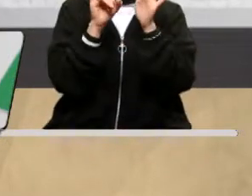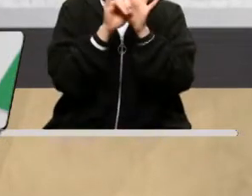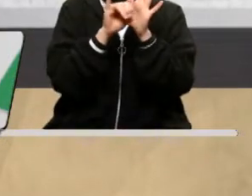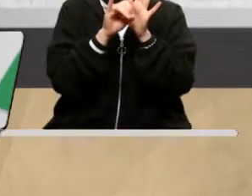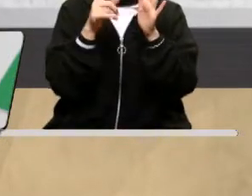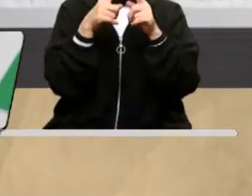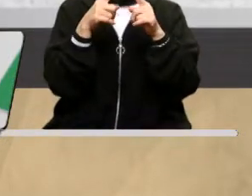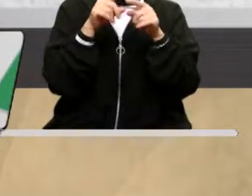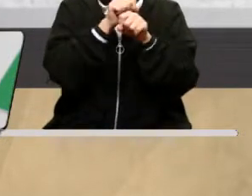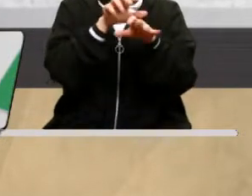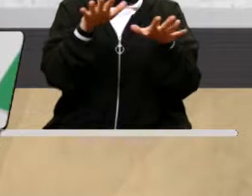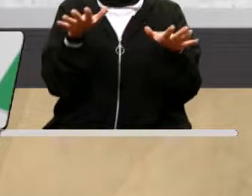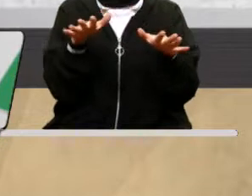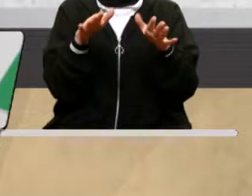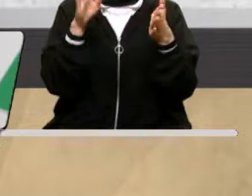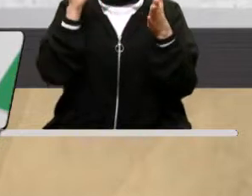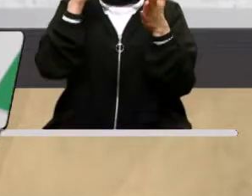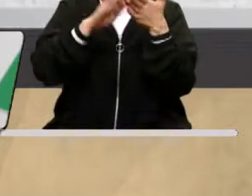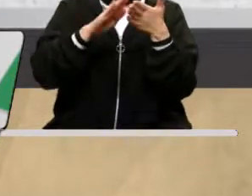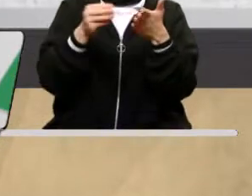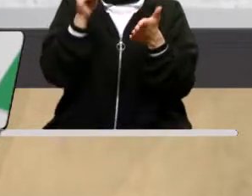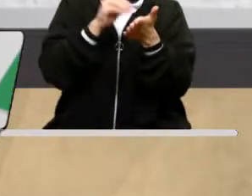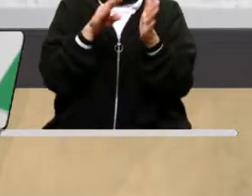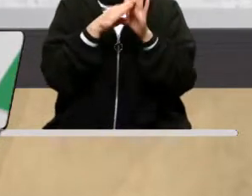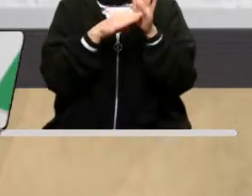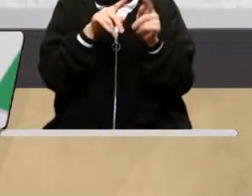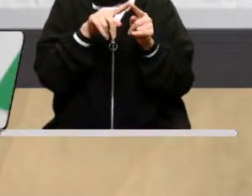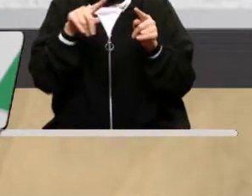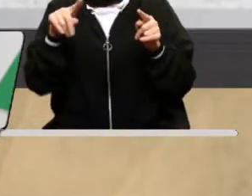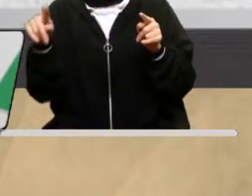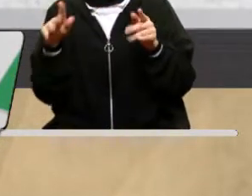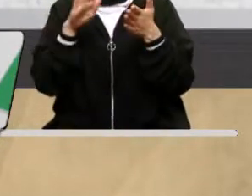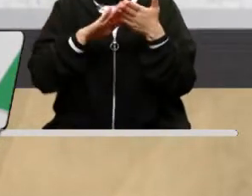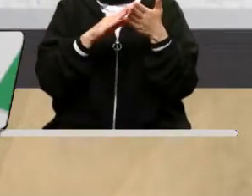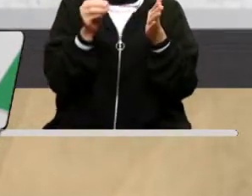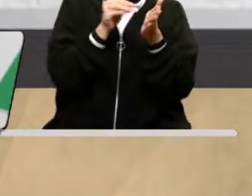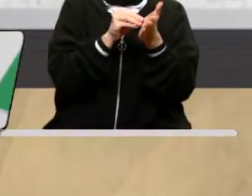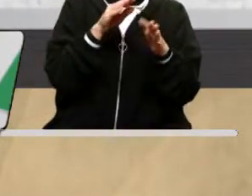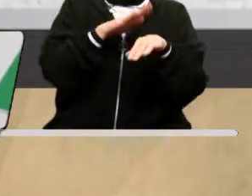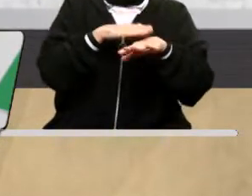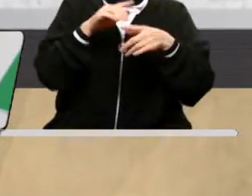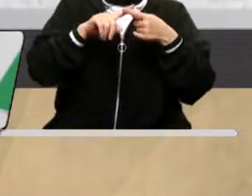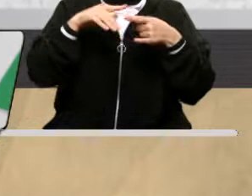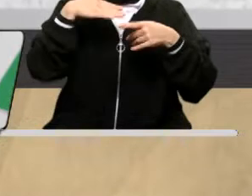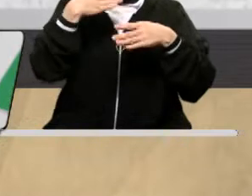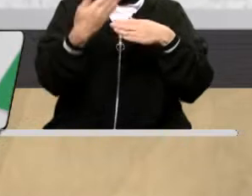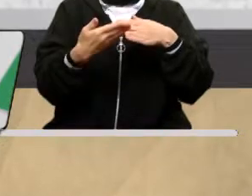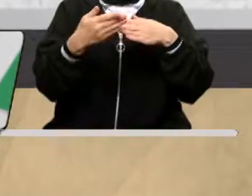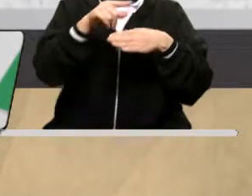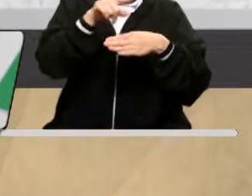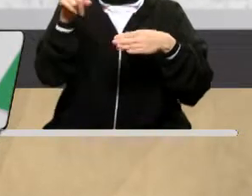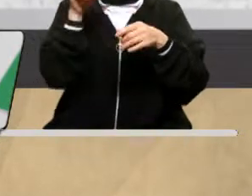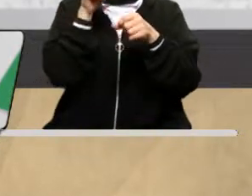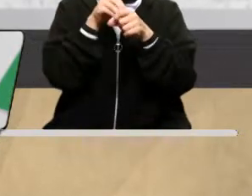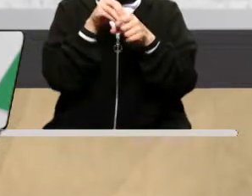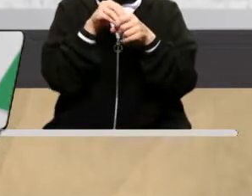ediyoruz. Yayınımız sona erene kadar etiket gerçekleştirebilirsiniz, ancak yayınımız sona erdiğinde biz hızlıca sizleri hiç bekletmeden bir çekiliş